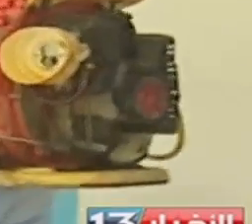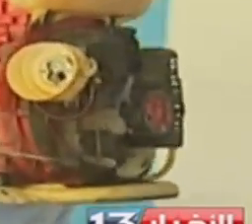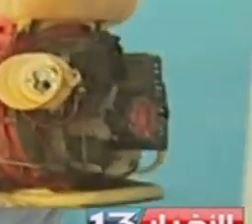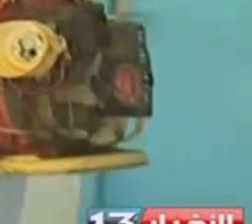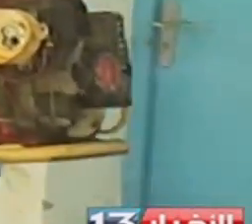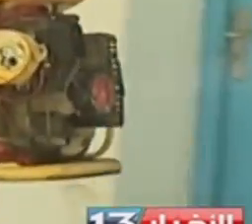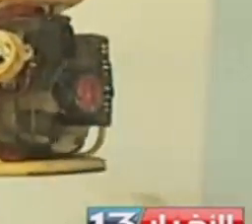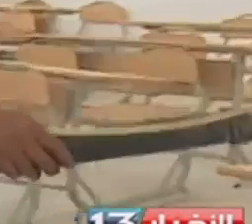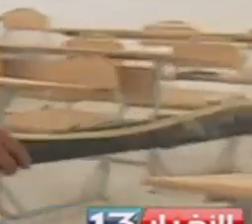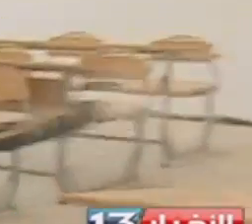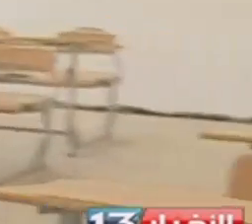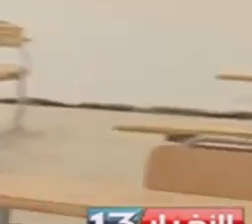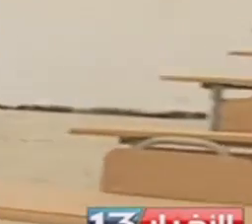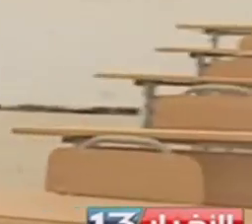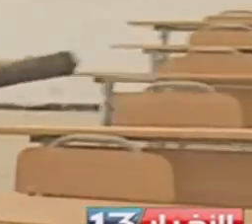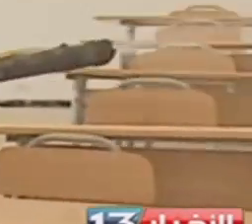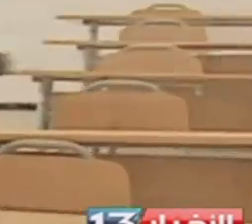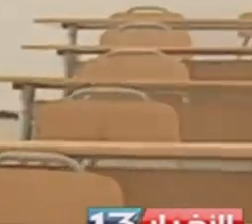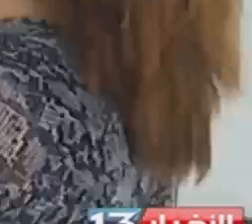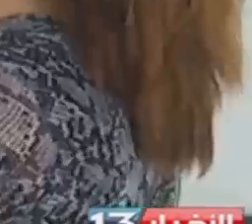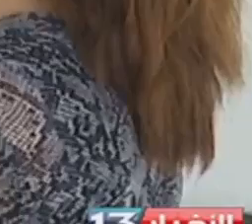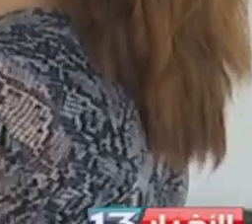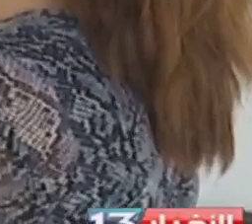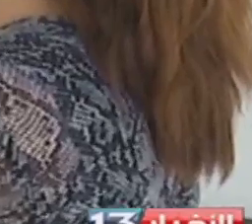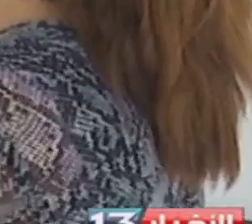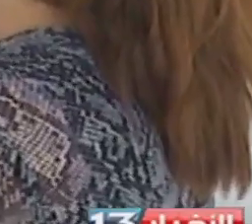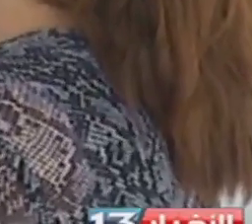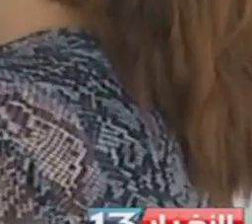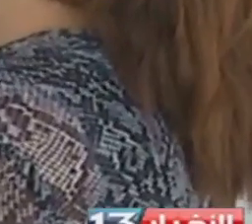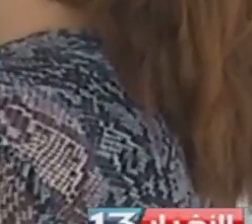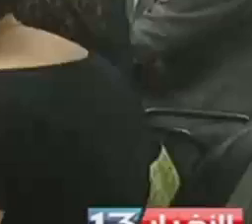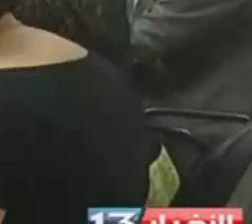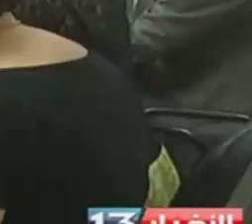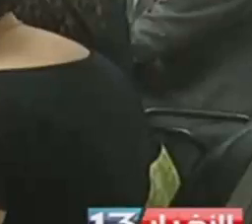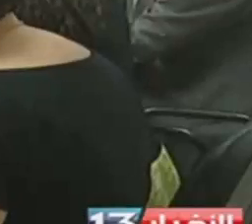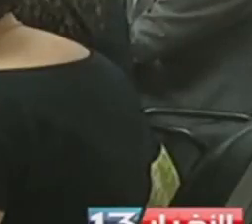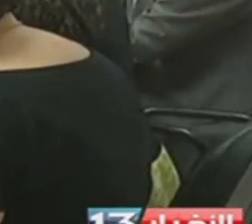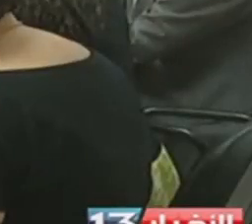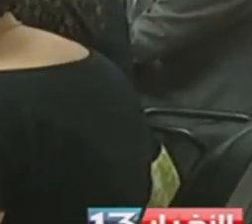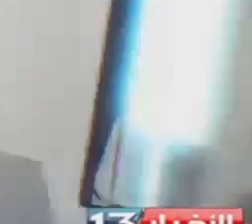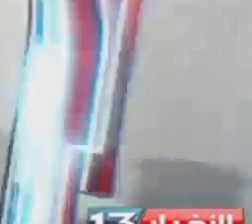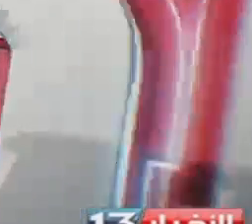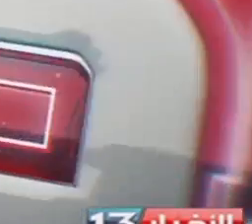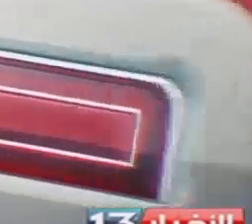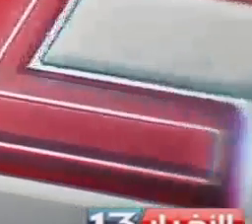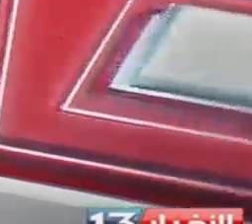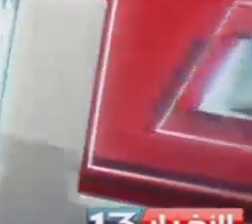وإجراءات وقاية اتخذتها وزارة التربية لضمان سلامة التلاميذ وإطار التدريس والأعوان بالمندوبية الجهوية.